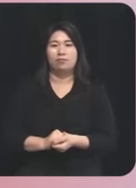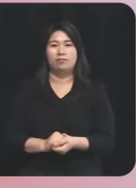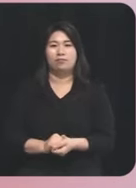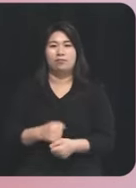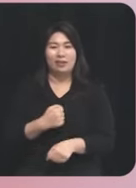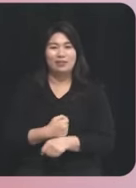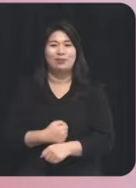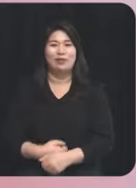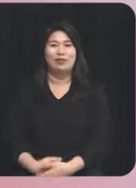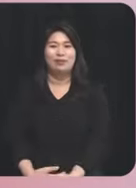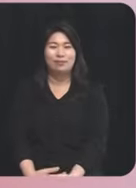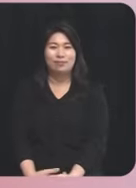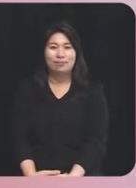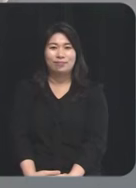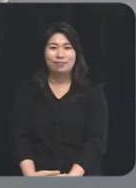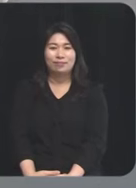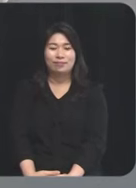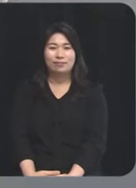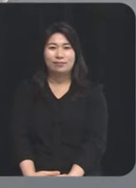해내겠습니다.